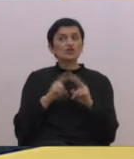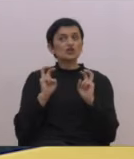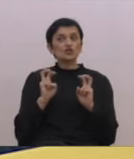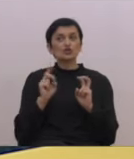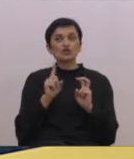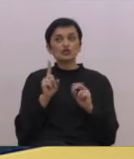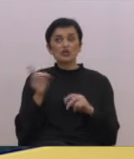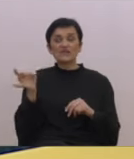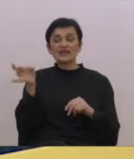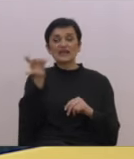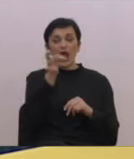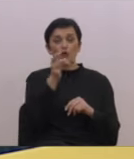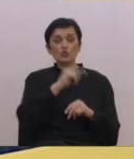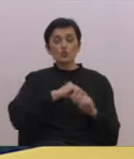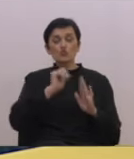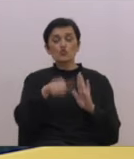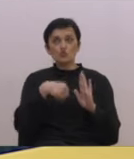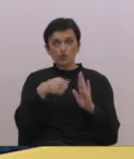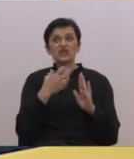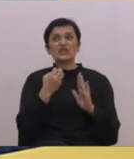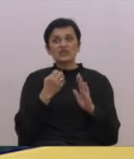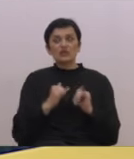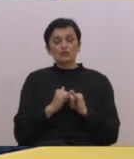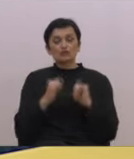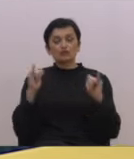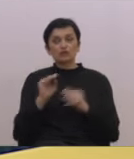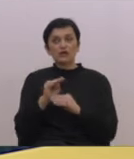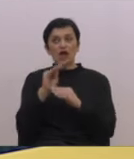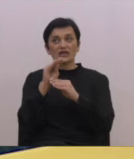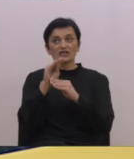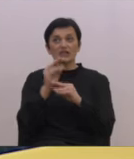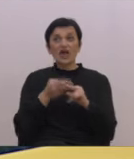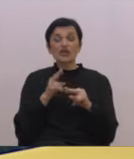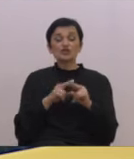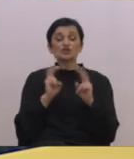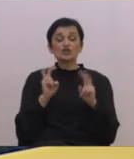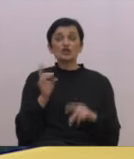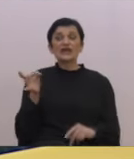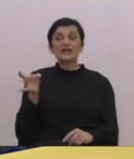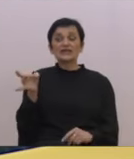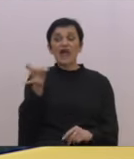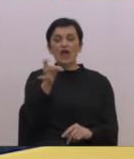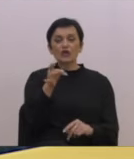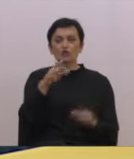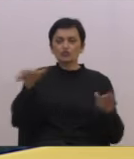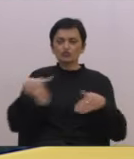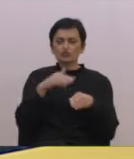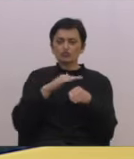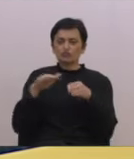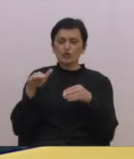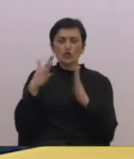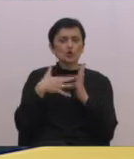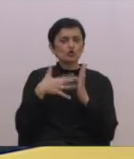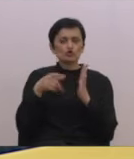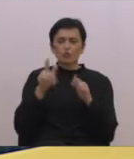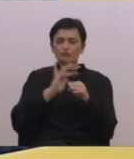რომ რეგიონებში უმუშევრობა კიდევ უფრო მეტად გაიზარდა, იმას ნიშნავს, რომ რეგიონები იცლება, სოფლები